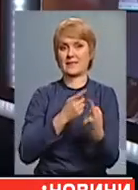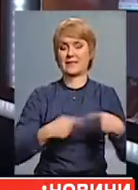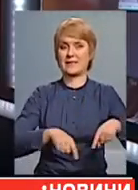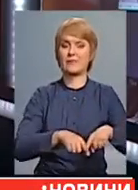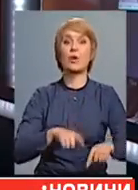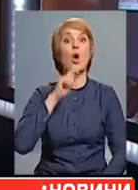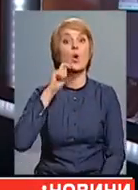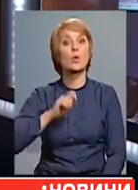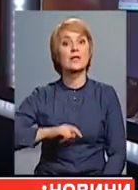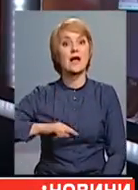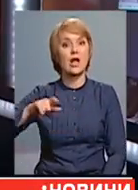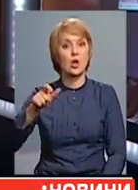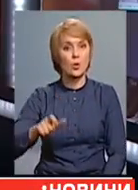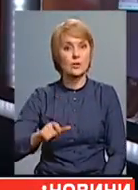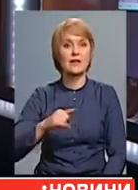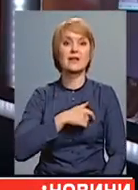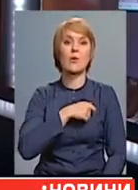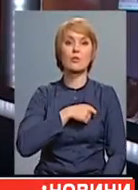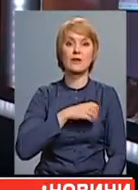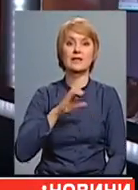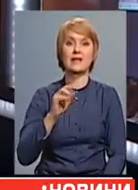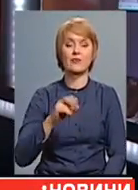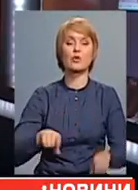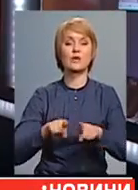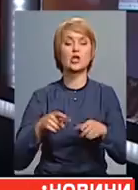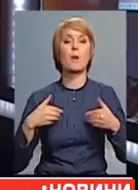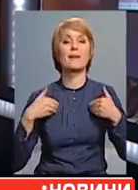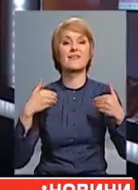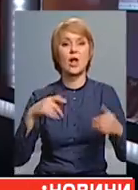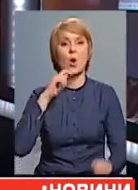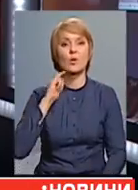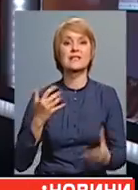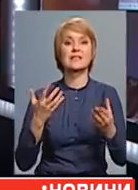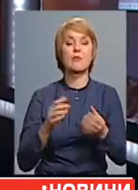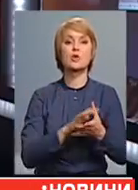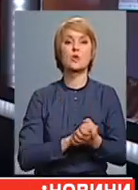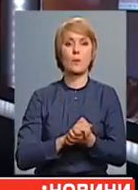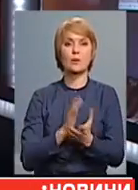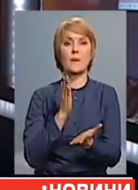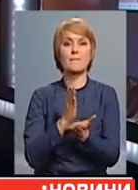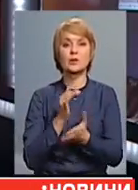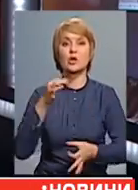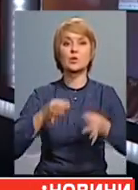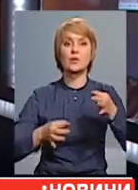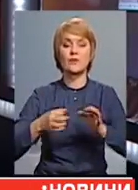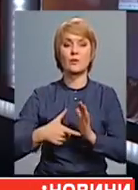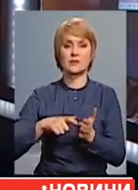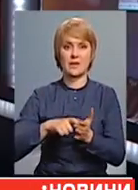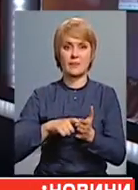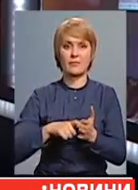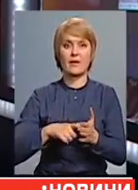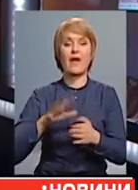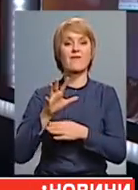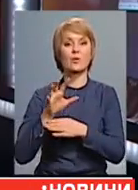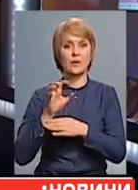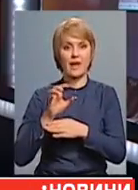Українська льотчиця і народний депутат Надія Савченко теж привітала Україну з Днем Соборності. Просто із судової зали фотографію із суду міста Донецька Ростовської